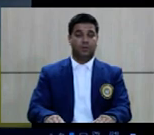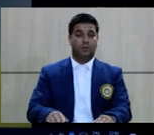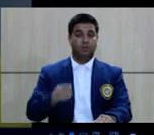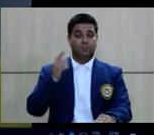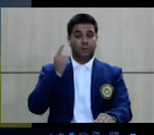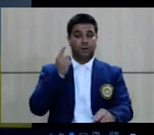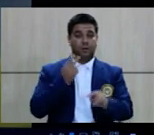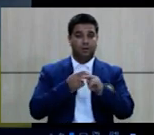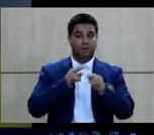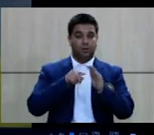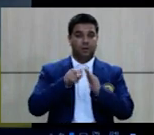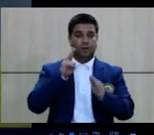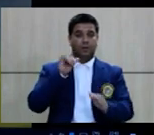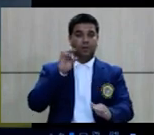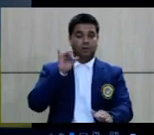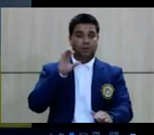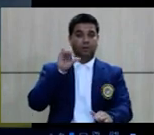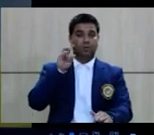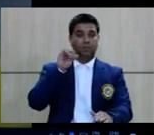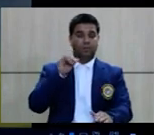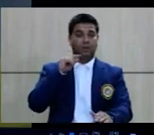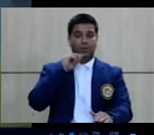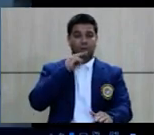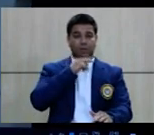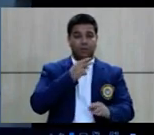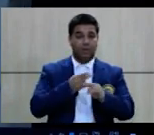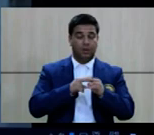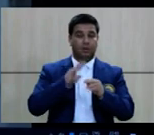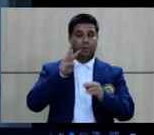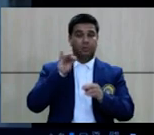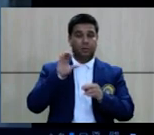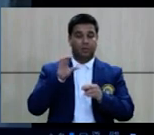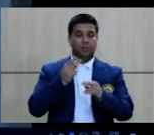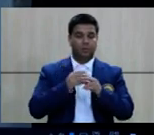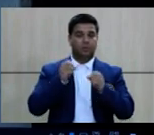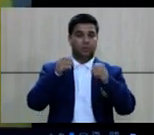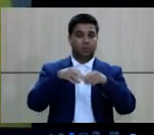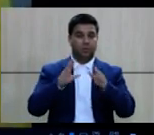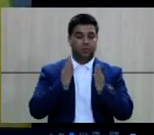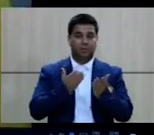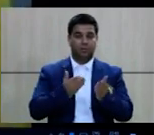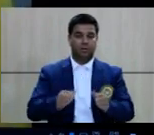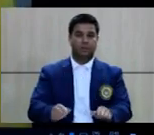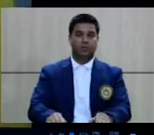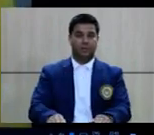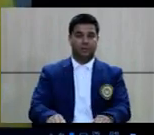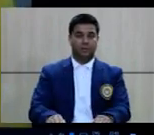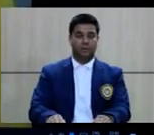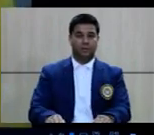Birinchi probirkaga konsentrlangan sulfat kislota va mis metaldan solamiz.